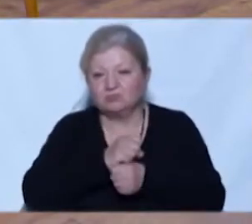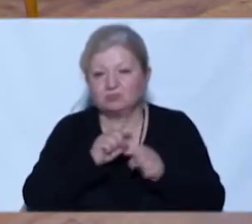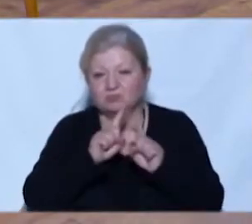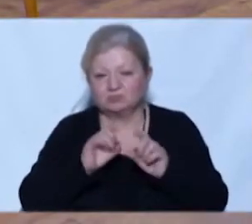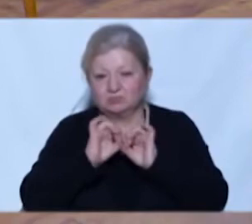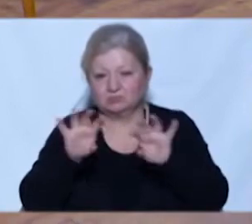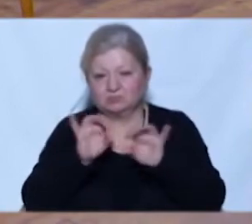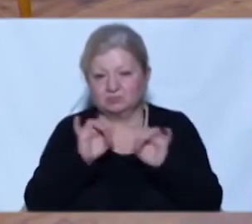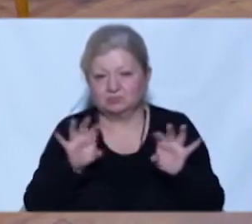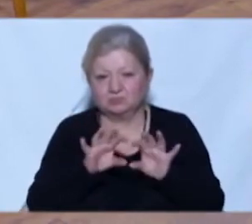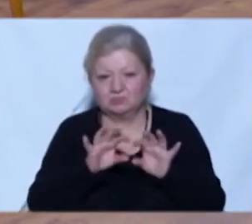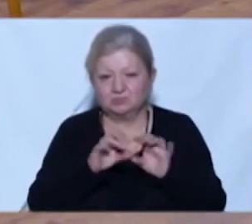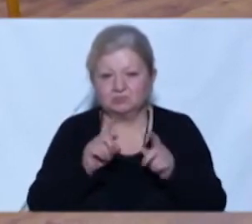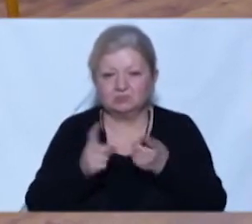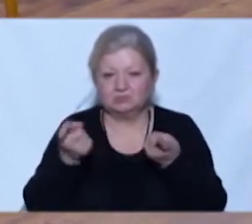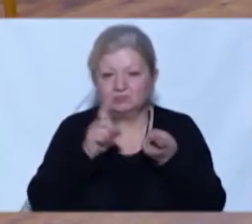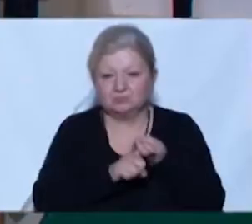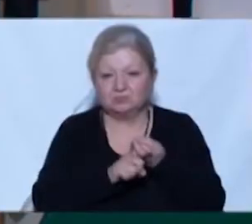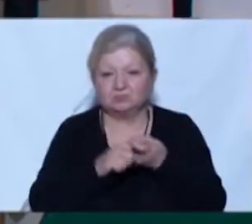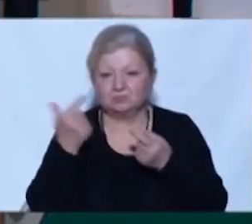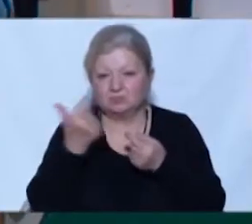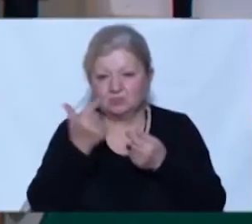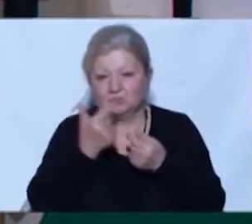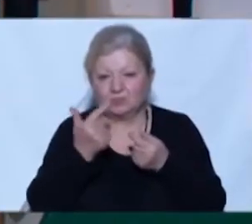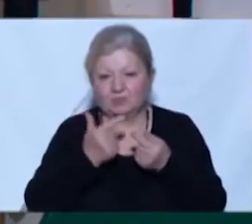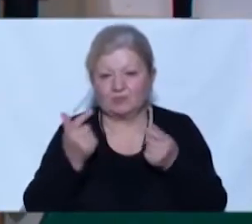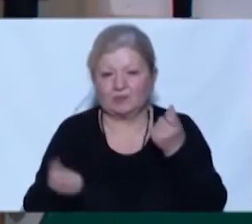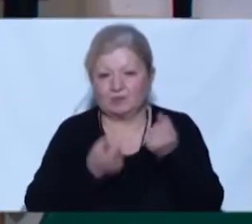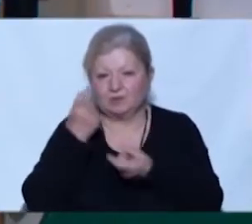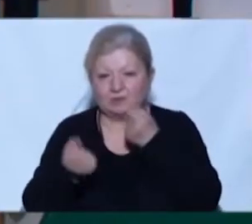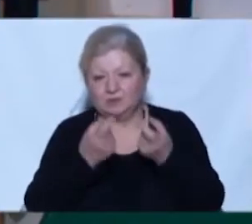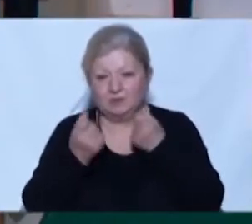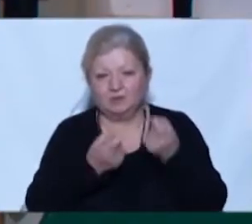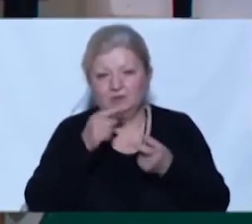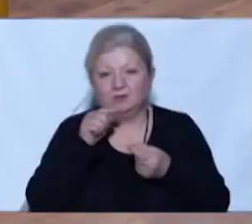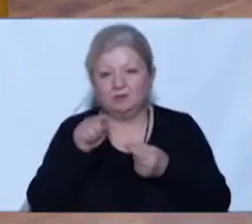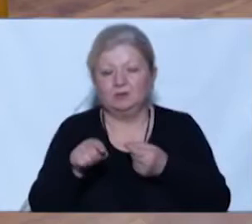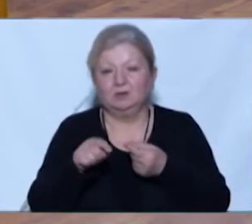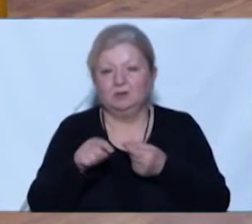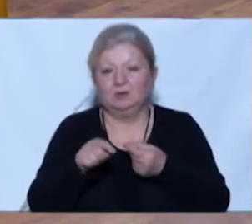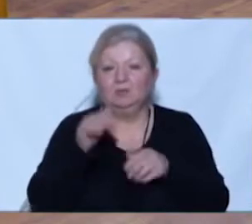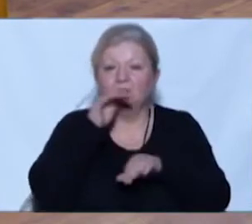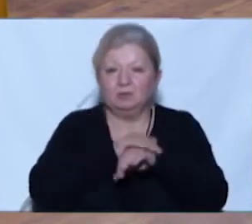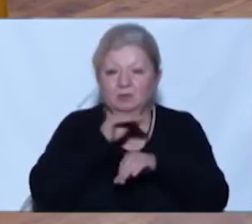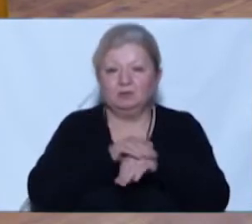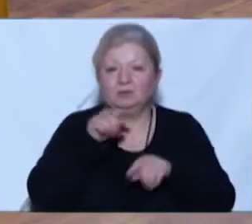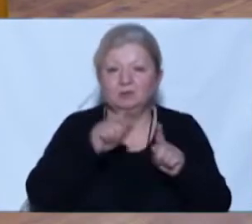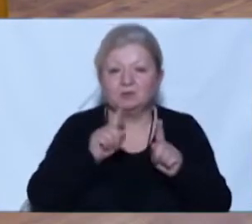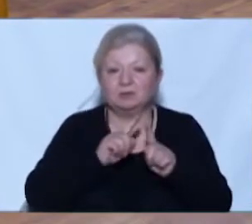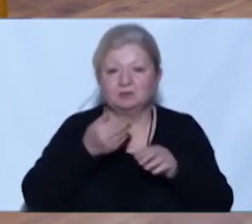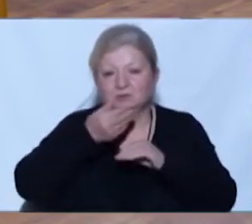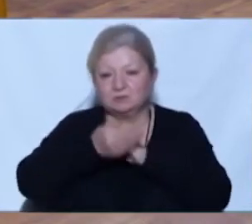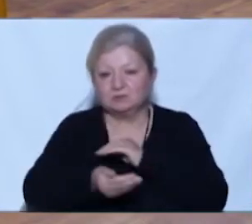რაც შეეხებოდა დიდ გეოგრაფიულ აღმოჩენებს და იმ ფაქტორებს, რაც შემდგომ